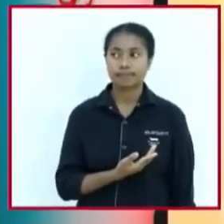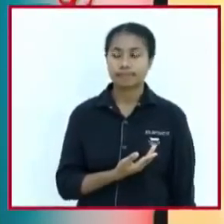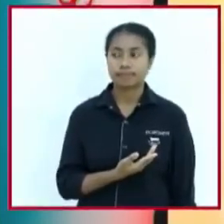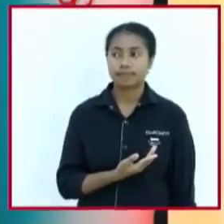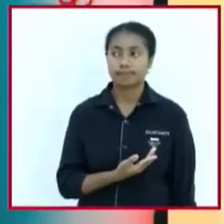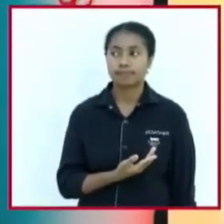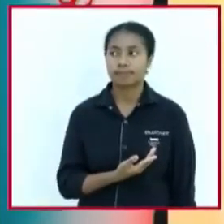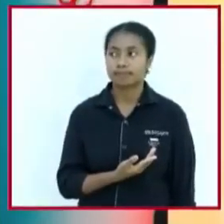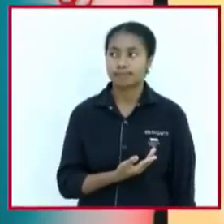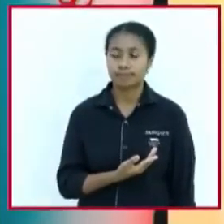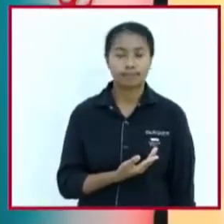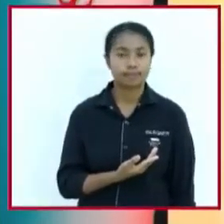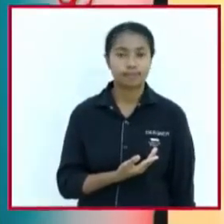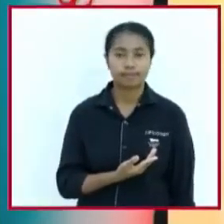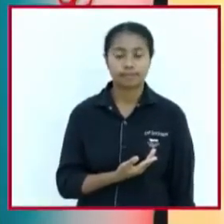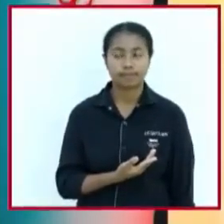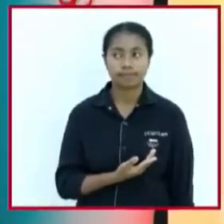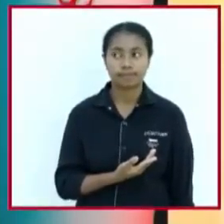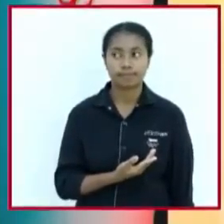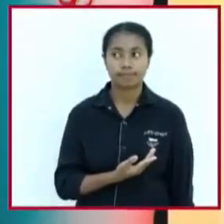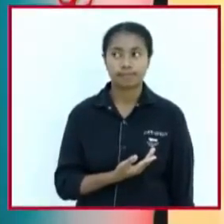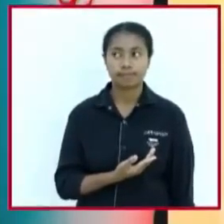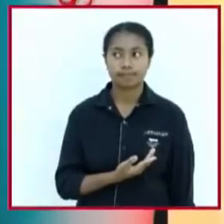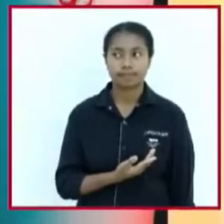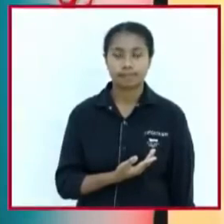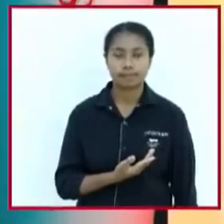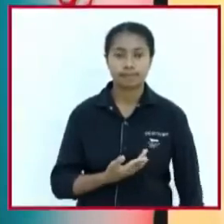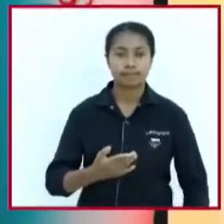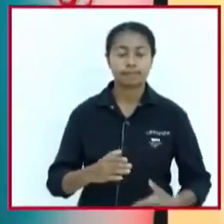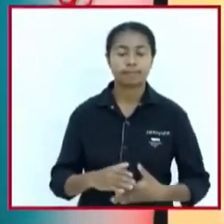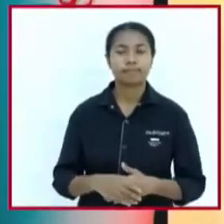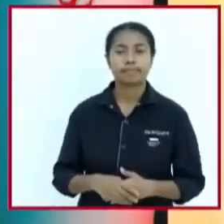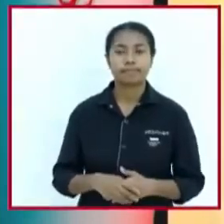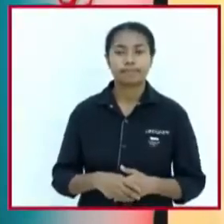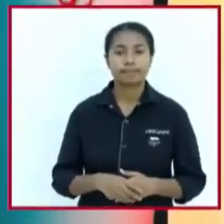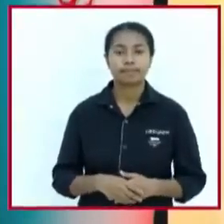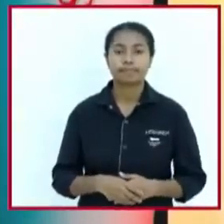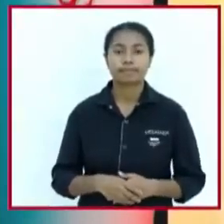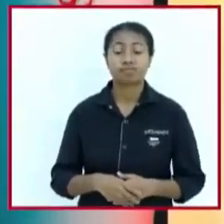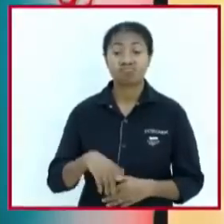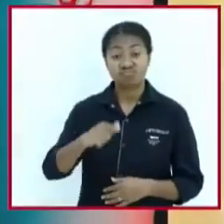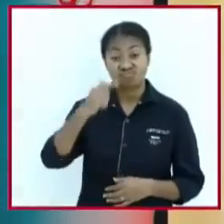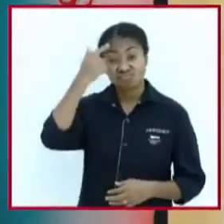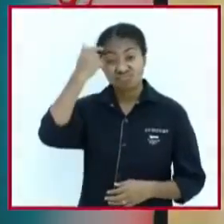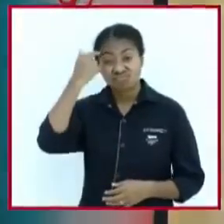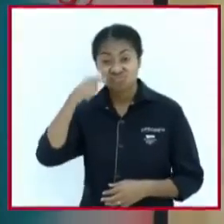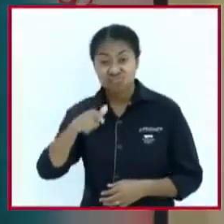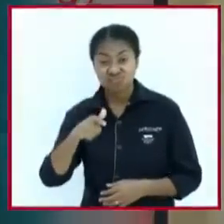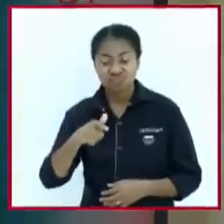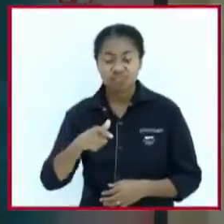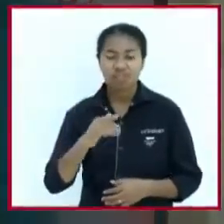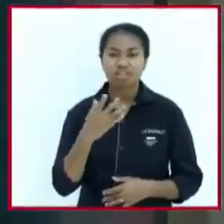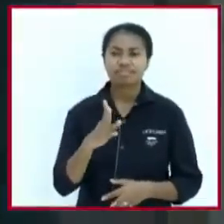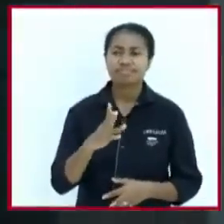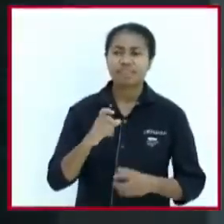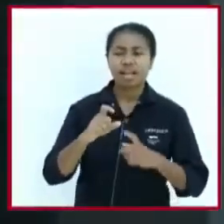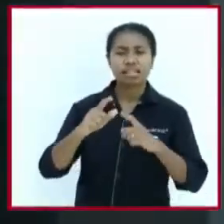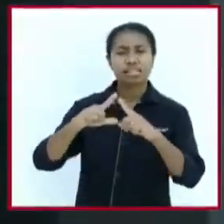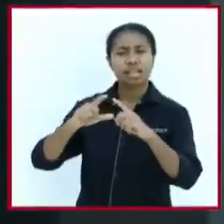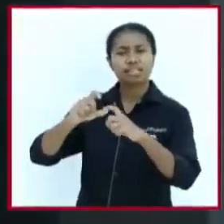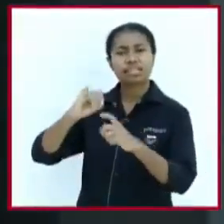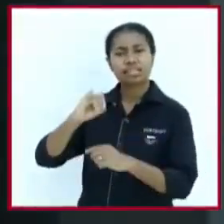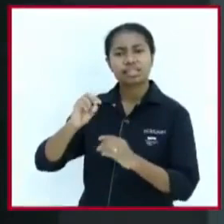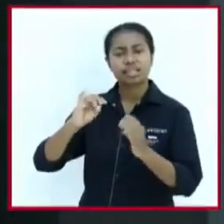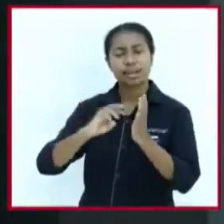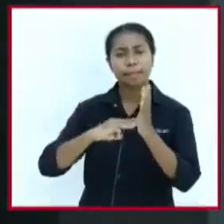kitab mereka menjadi sempurna karena itu para saksi Iman ini bukan